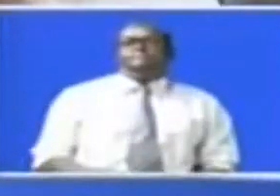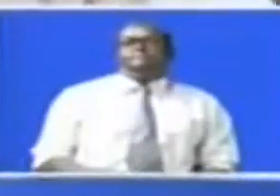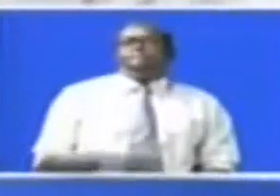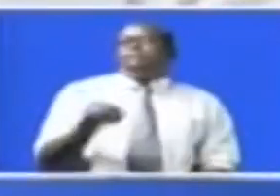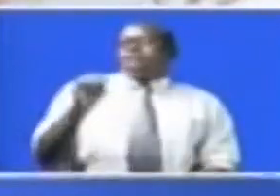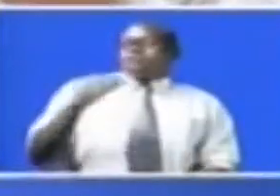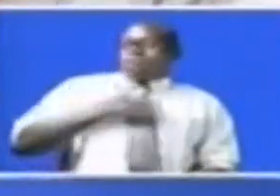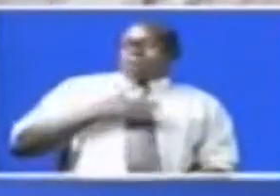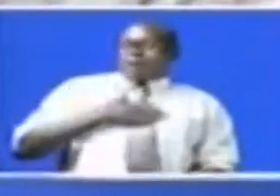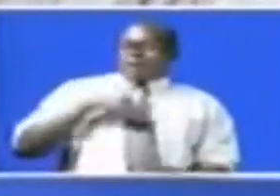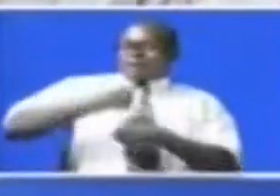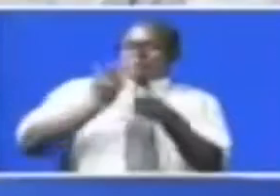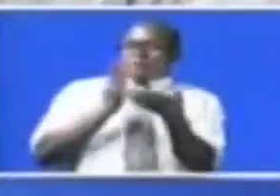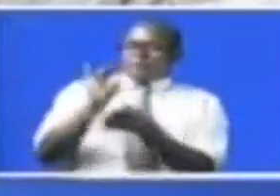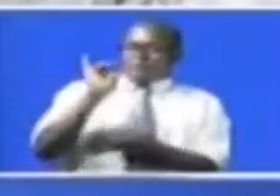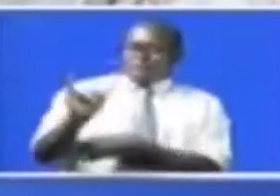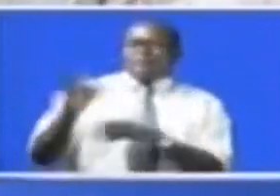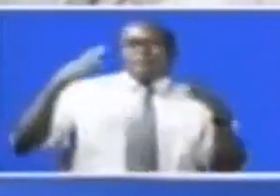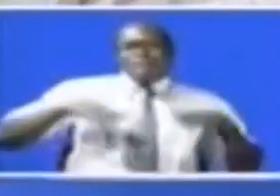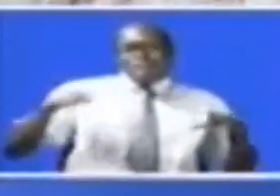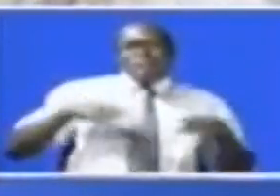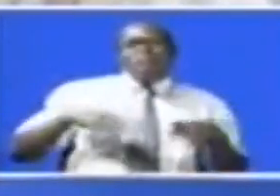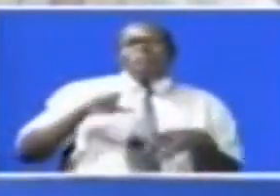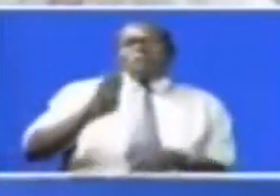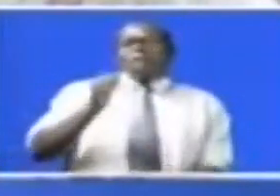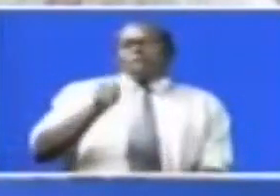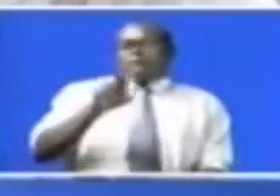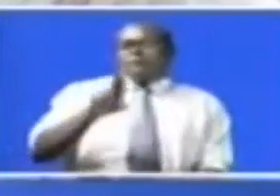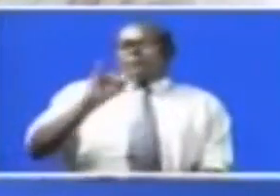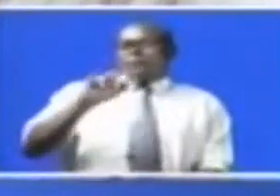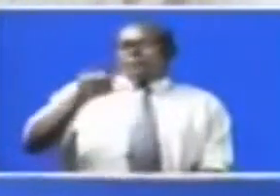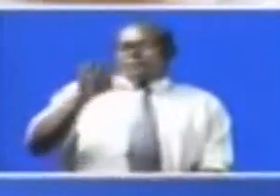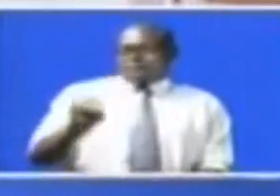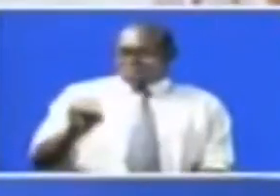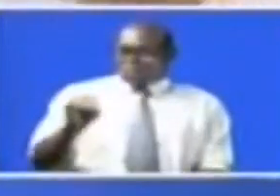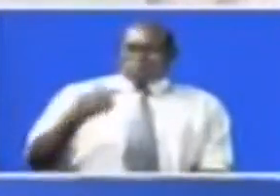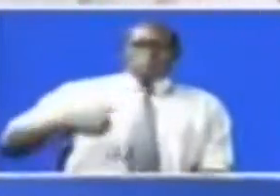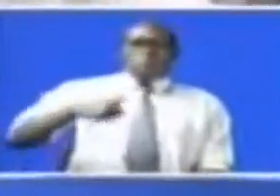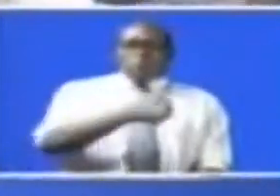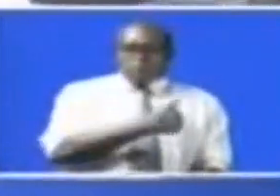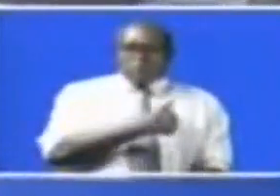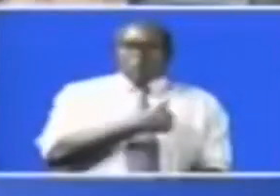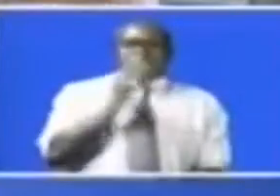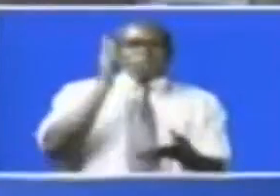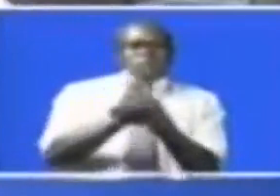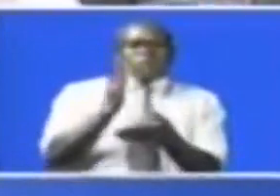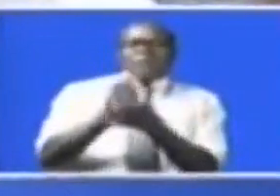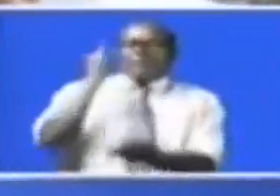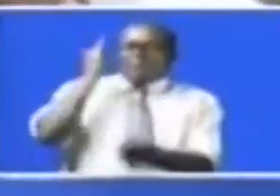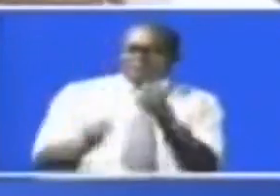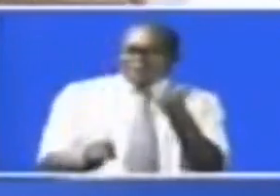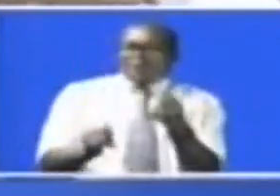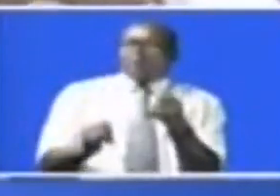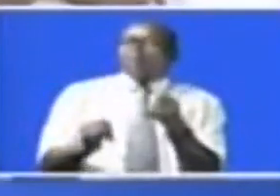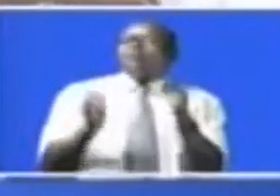So yangu ni kuhakikisha wananchi hasa wa Baringo kwamba we are the tail end ya mwisho ya